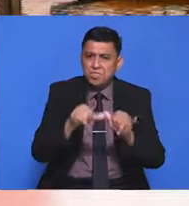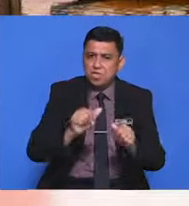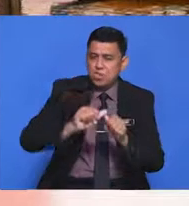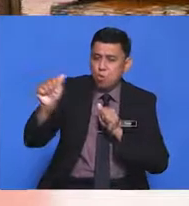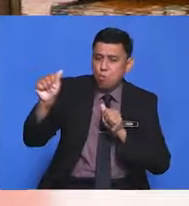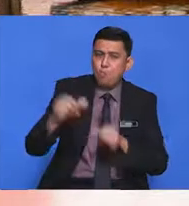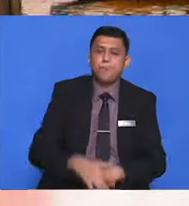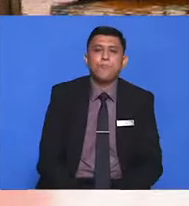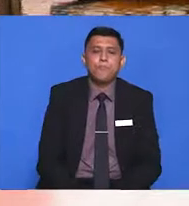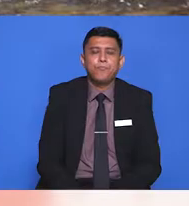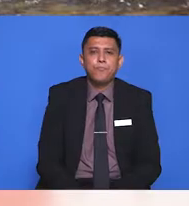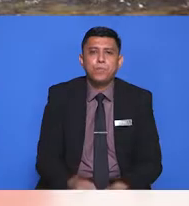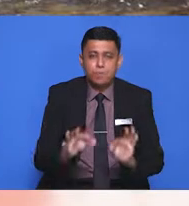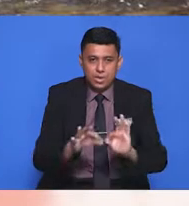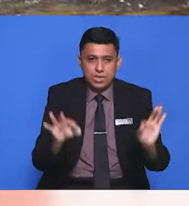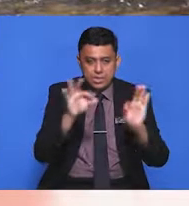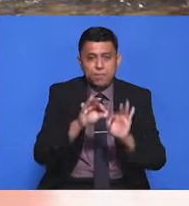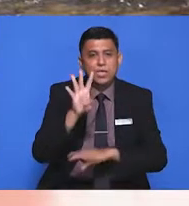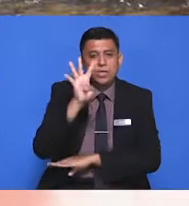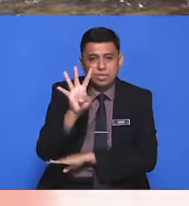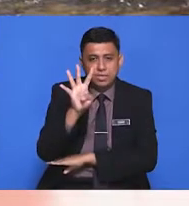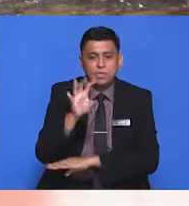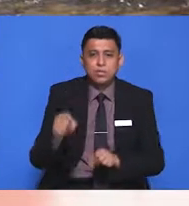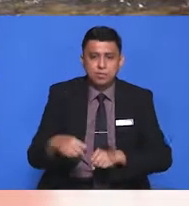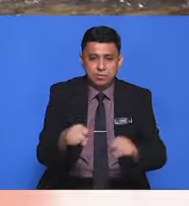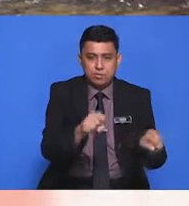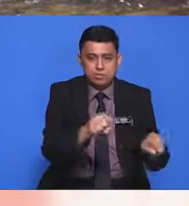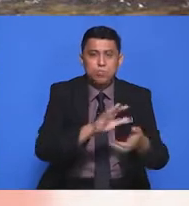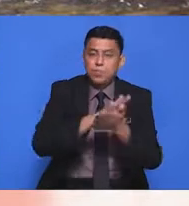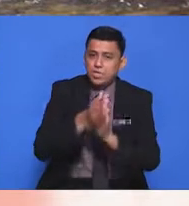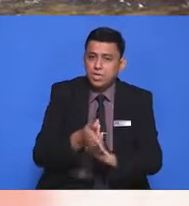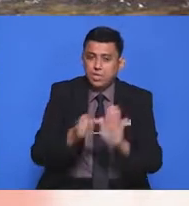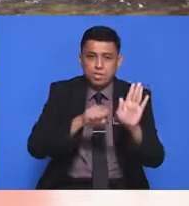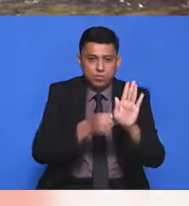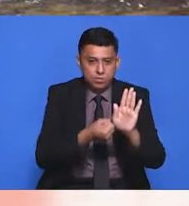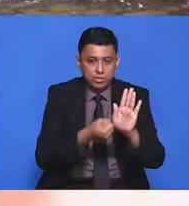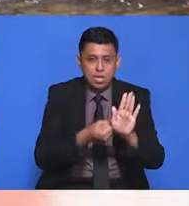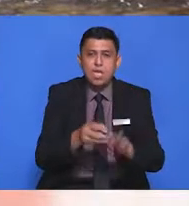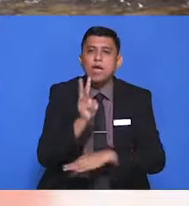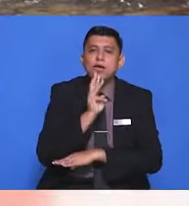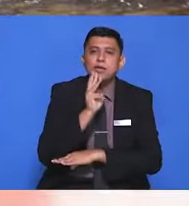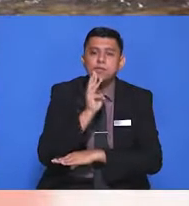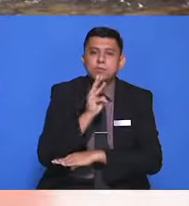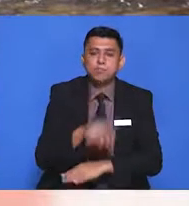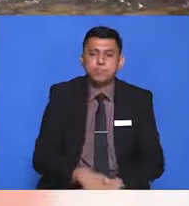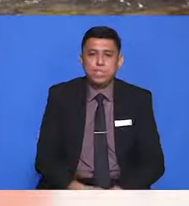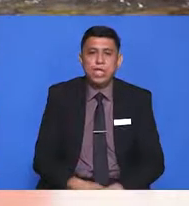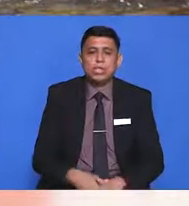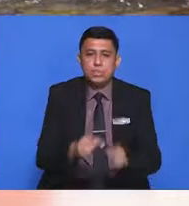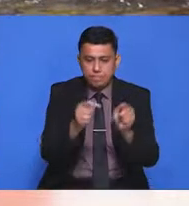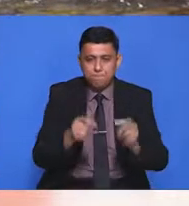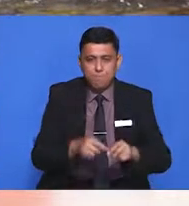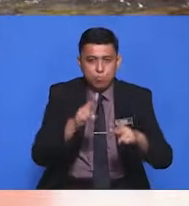pedalaman. Kepentingan keempat, sungai ini adalah menjadi sumber bekalan air domestik iaitu sumber